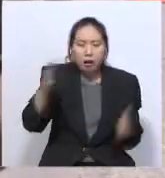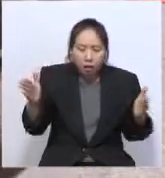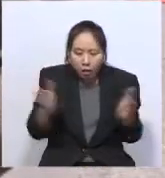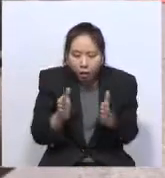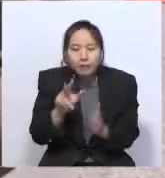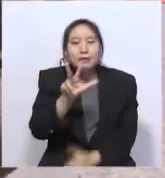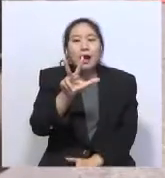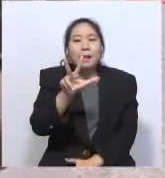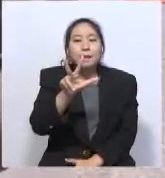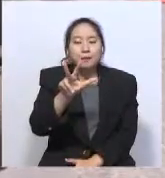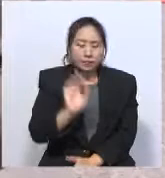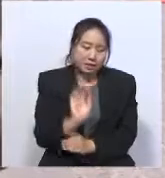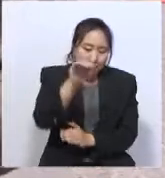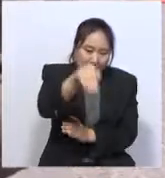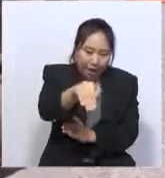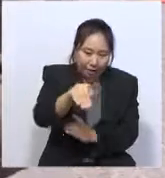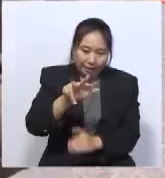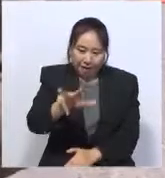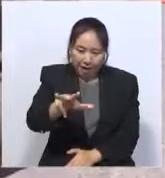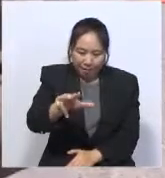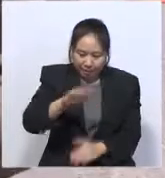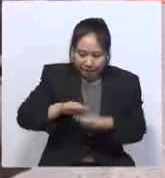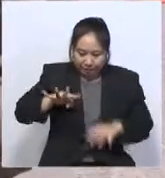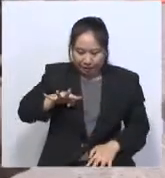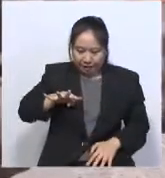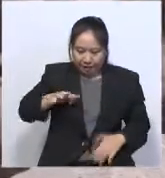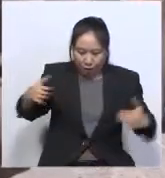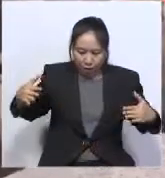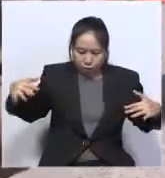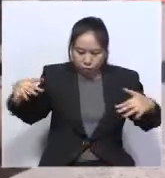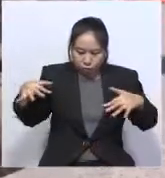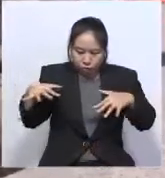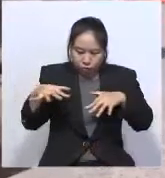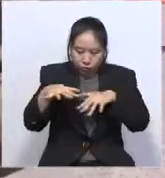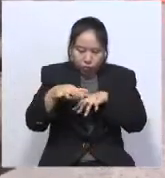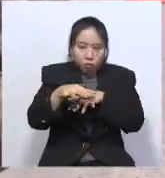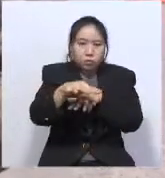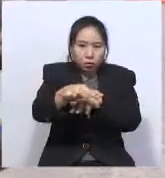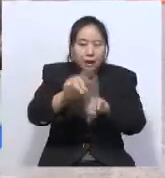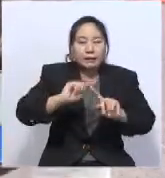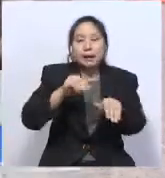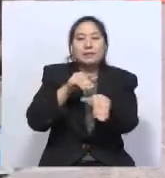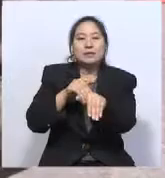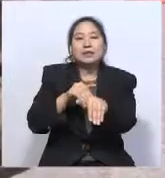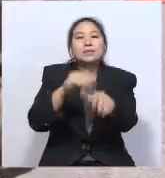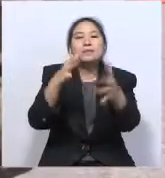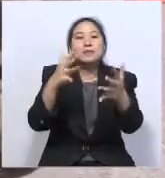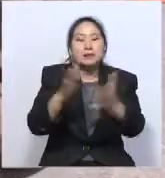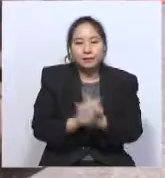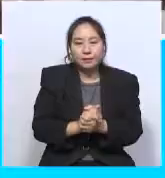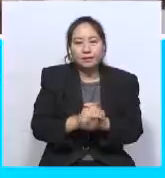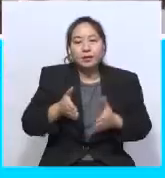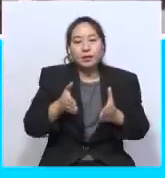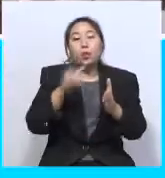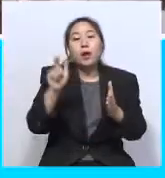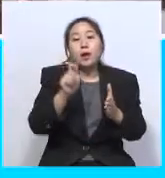บริเวณก่อนขึ้นสะพานทำให้รถเนี่ยมันชะลอตัวนะครับพอรถชะลอตัวเนี่ยแต่ว่าการจราจรไม่ติดขัดนะครับเส้นเอเชียเนี่ยโดย